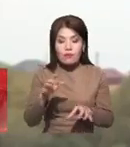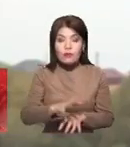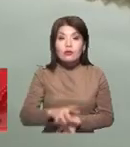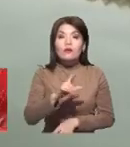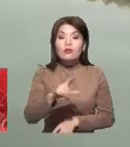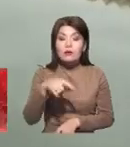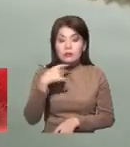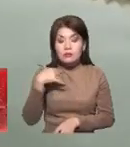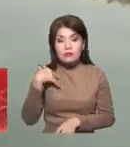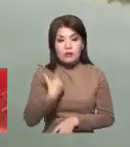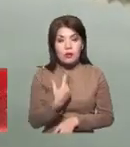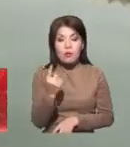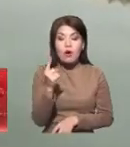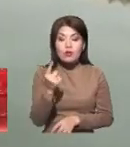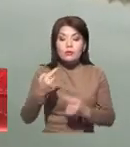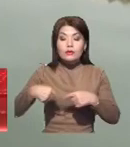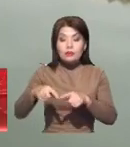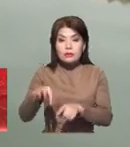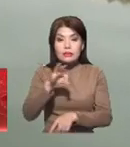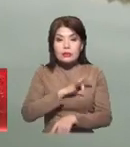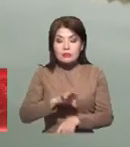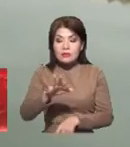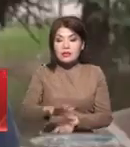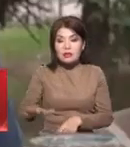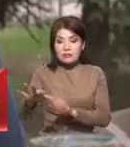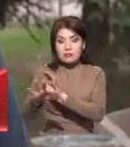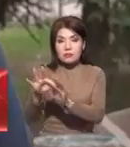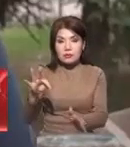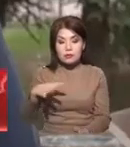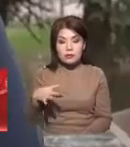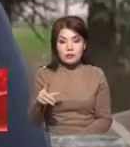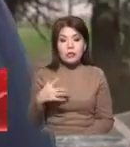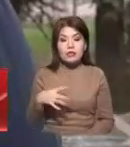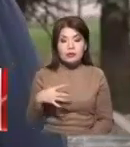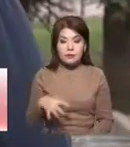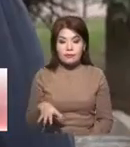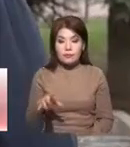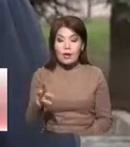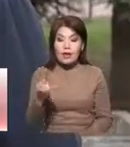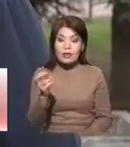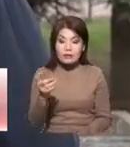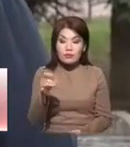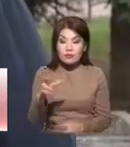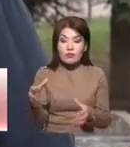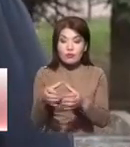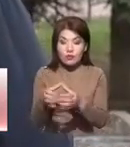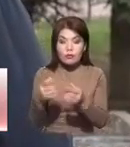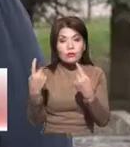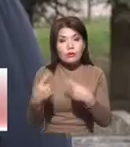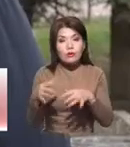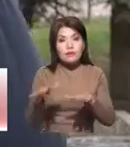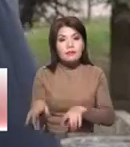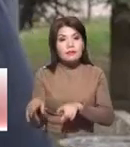тоже удивляются, почему недропользователи выбрали именно это место. Разработчиков оттуда надо, конечно, переместить в другие